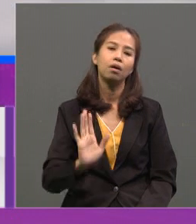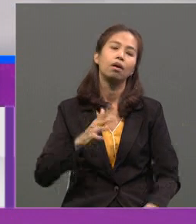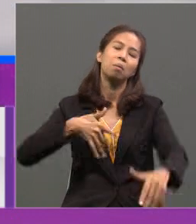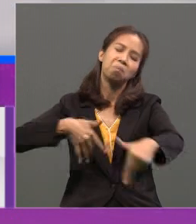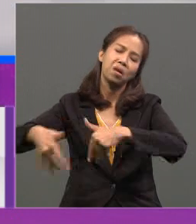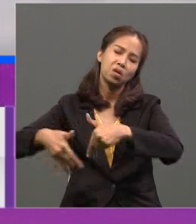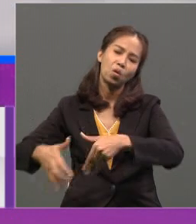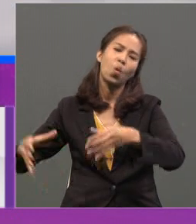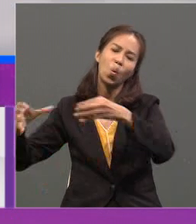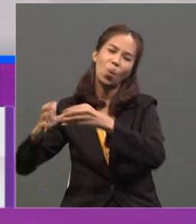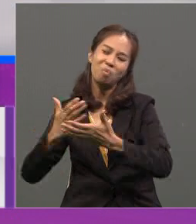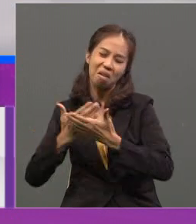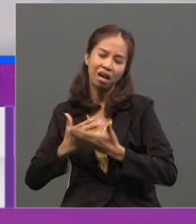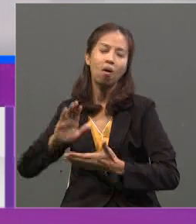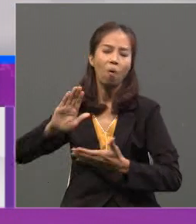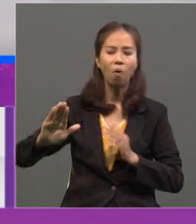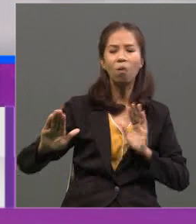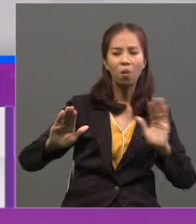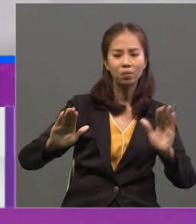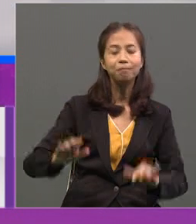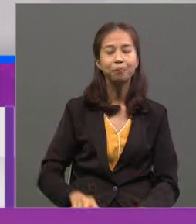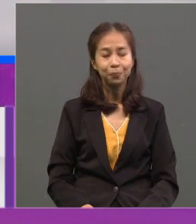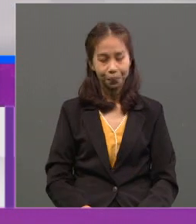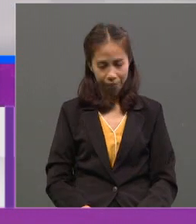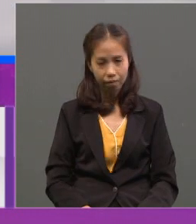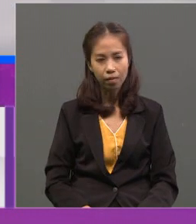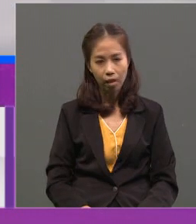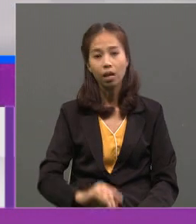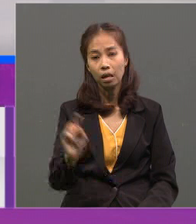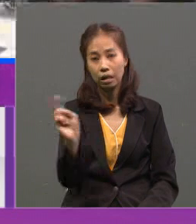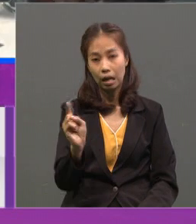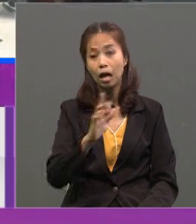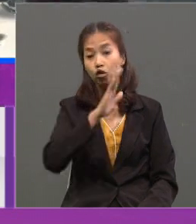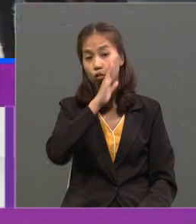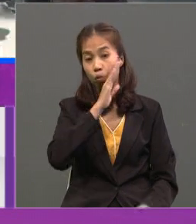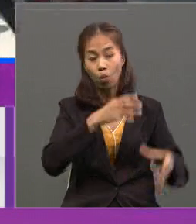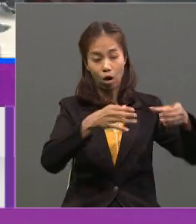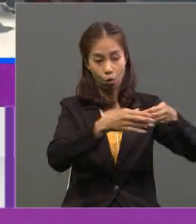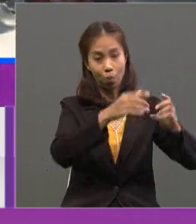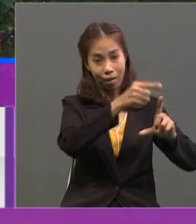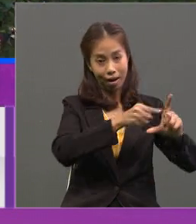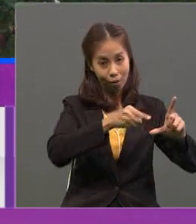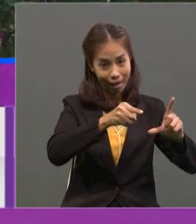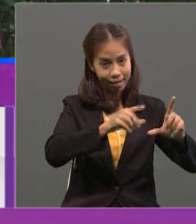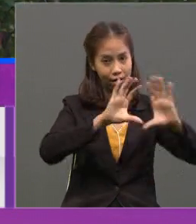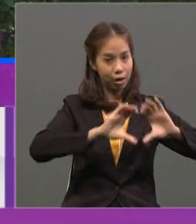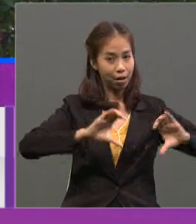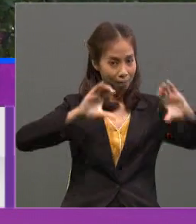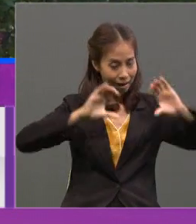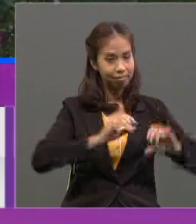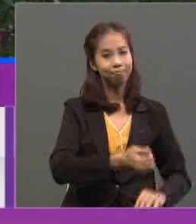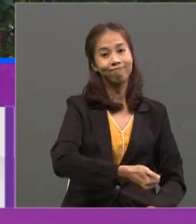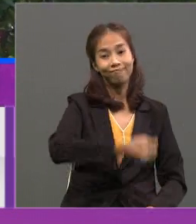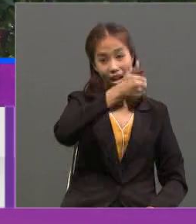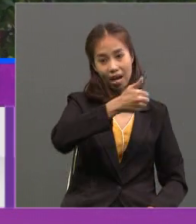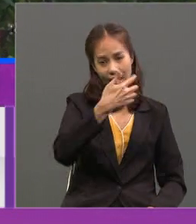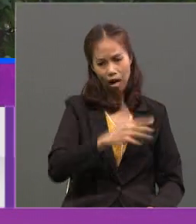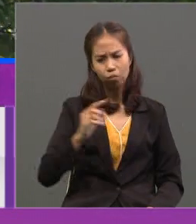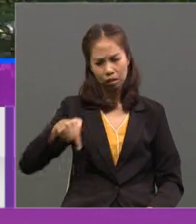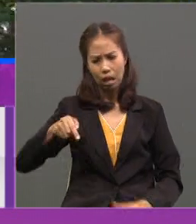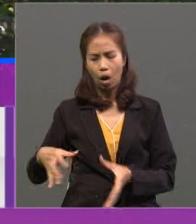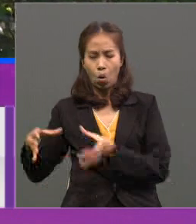hiking